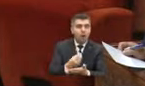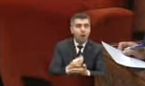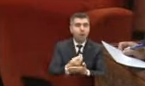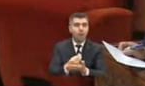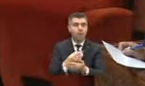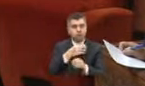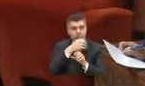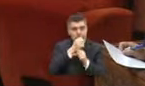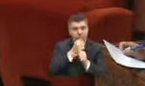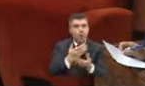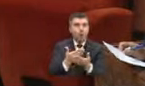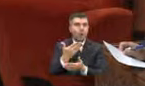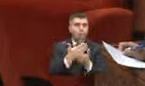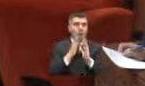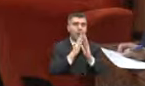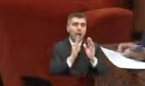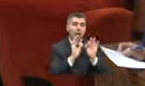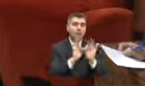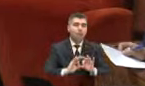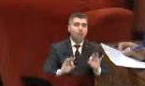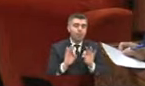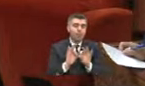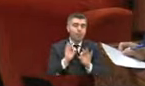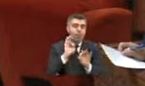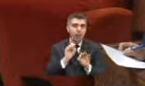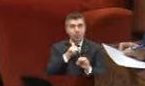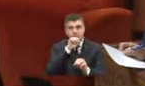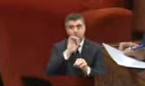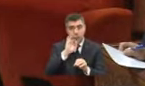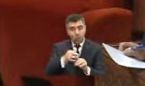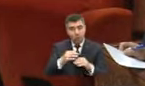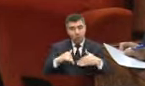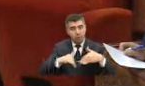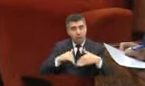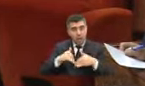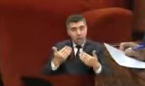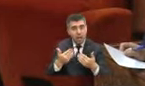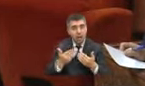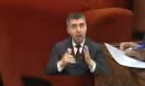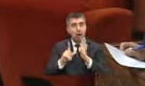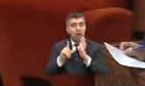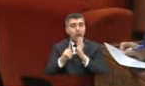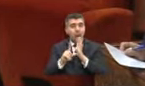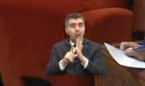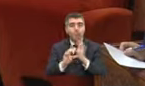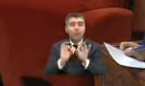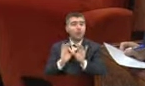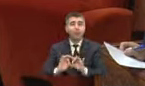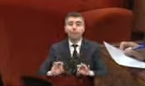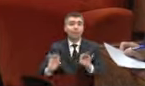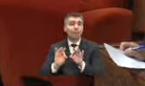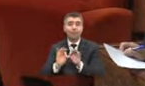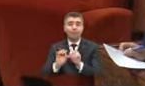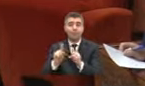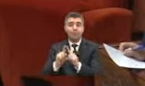أراد أن يأتي إلى المؤسسة أو من أراد أن يبقى في الشارع، لأن القانون ماشي في صفنا، ما كيحميناش إلا جينا غناخذوه